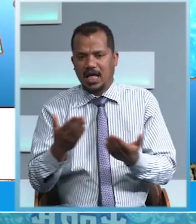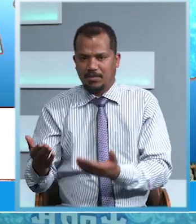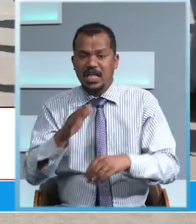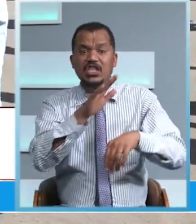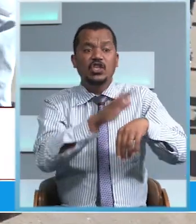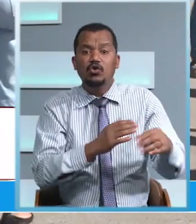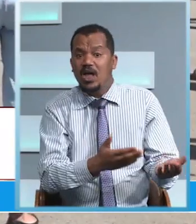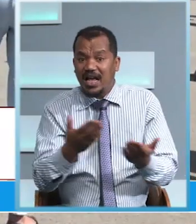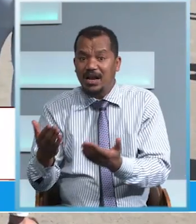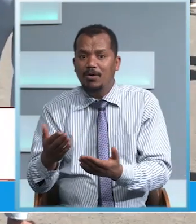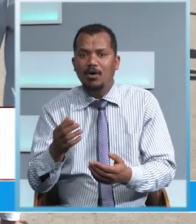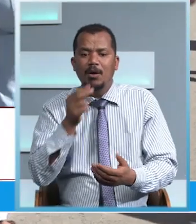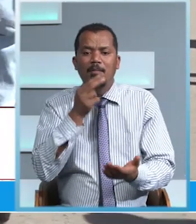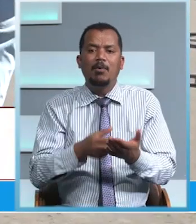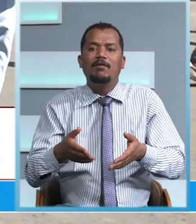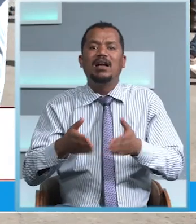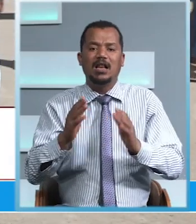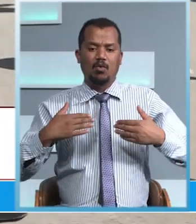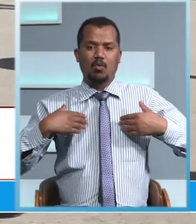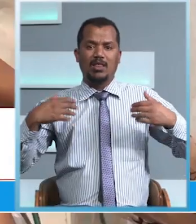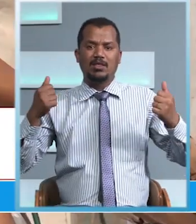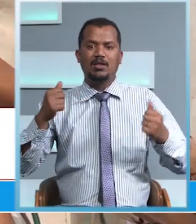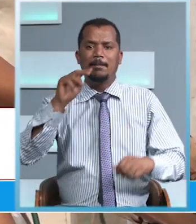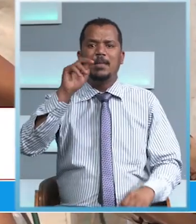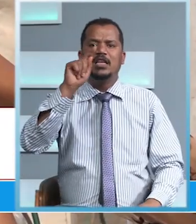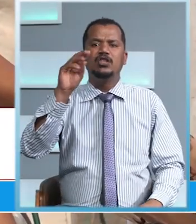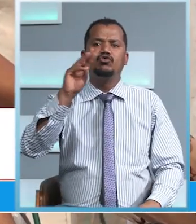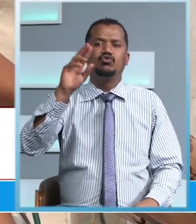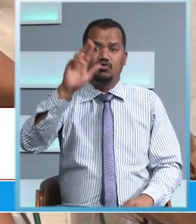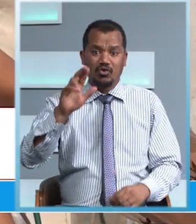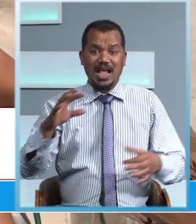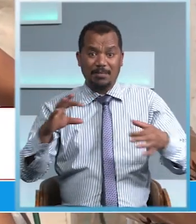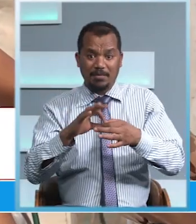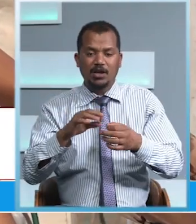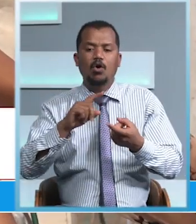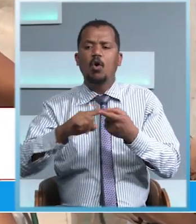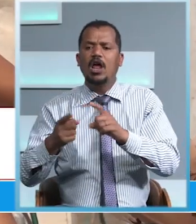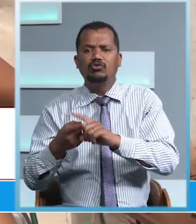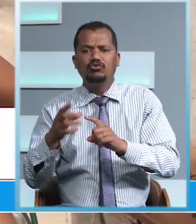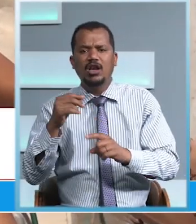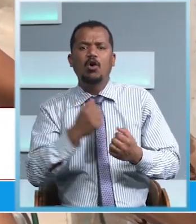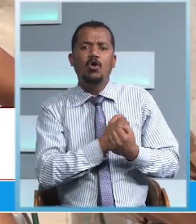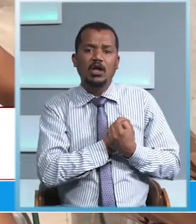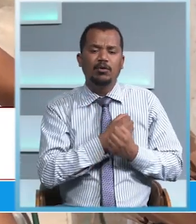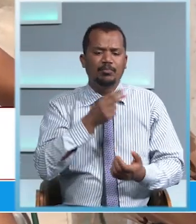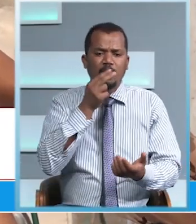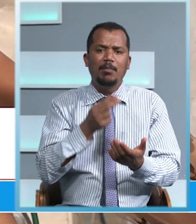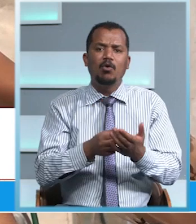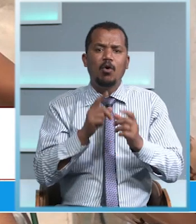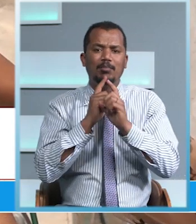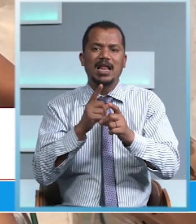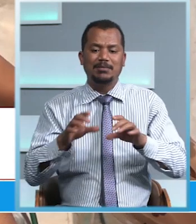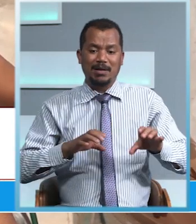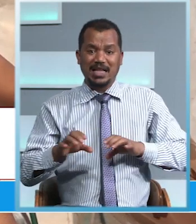ጥሪ ቀረበ። ጥሪው የቀረበው በበጎ ፈቃደኛ ወጣት መንሱር አስተባባሪነት ከወዳጆቹና ጓደኞቹ